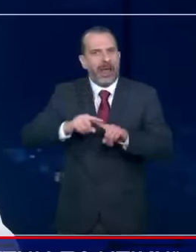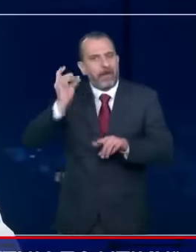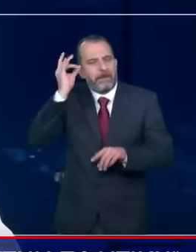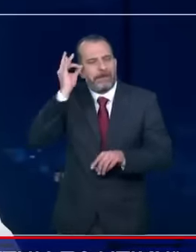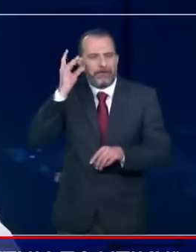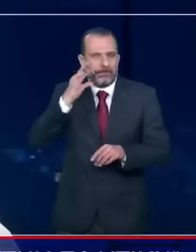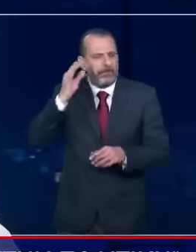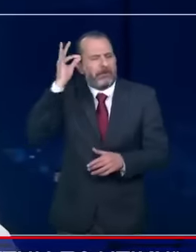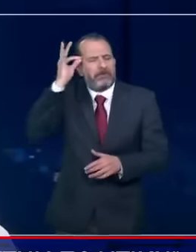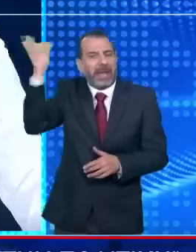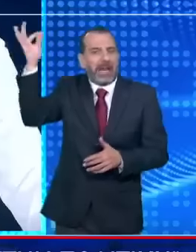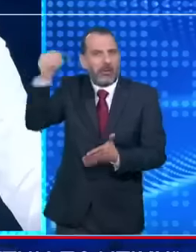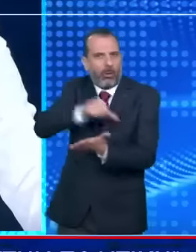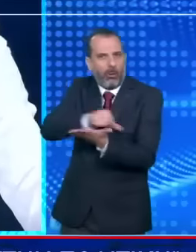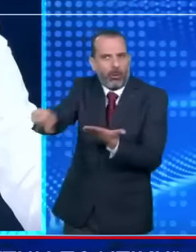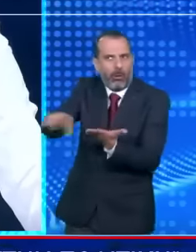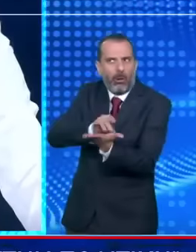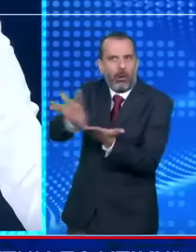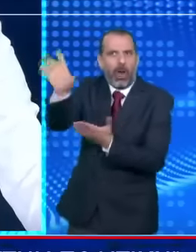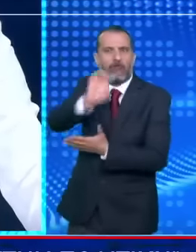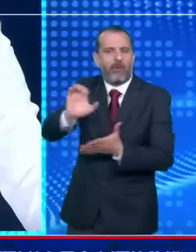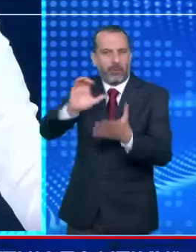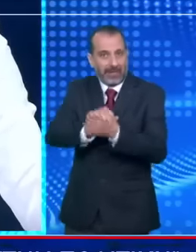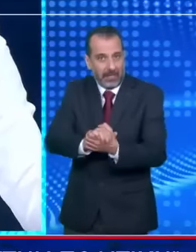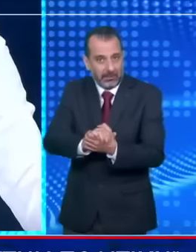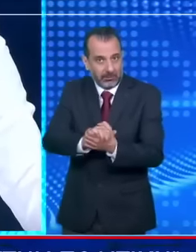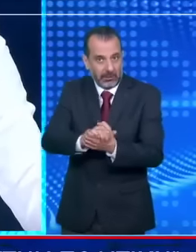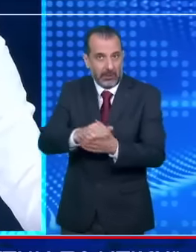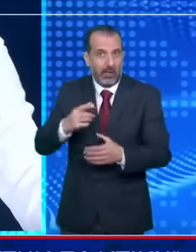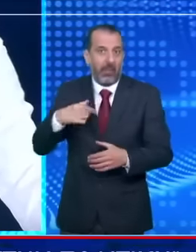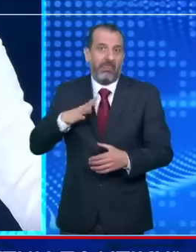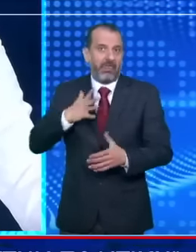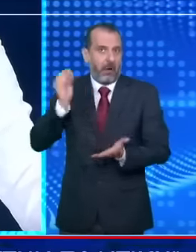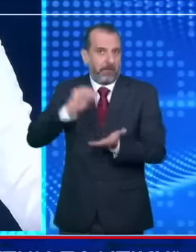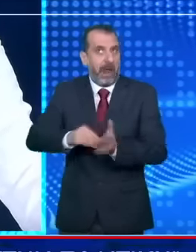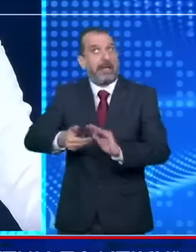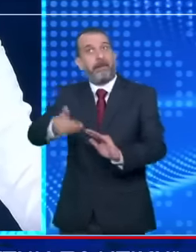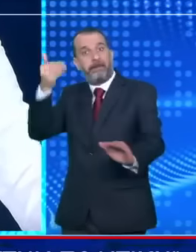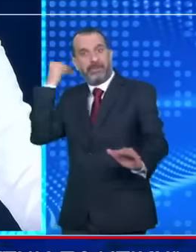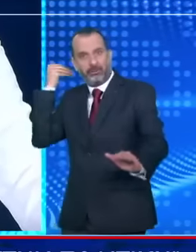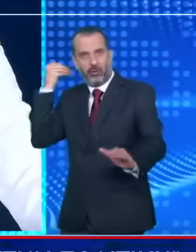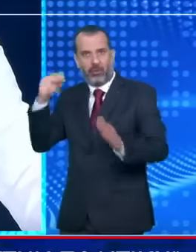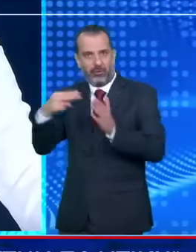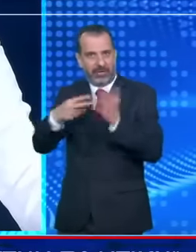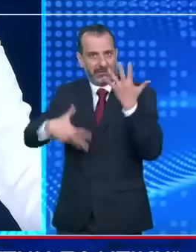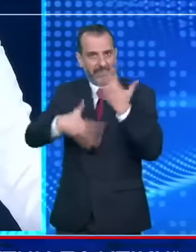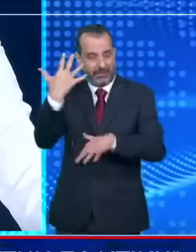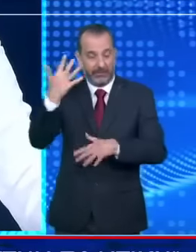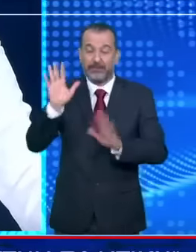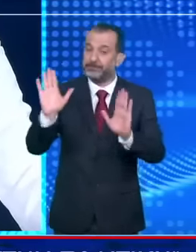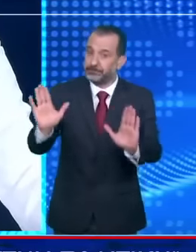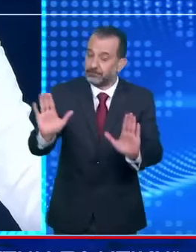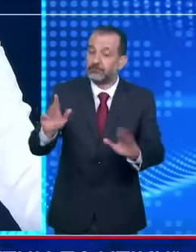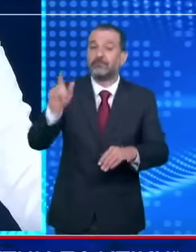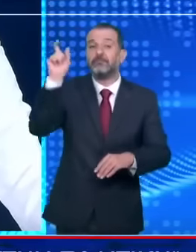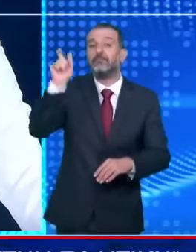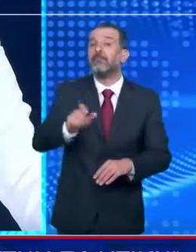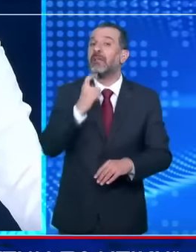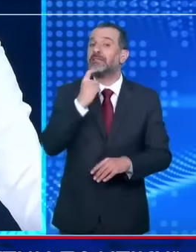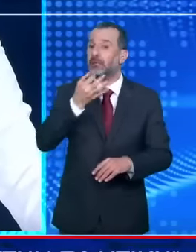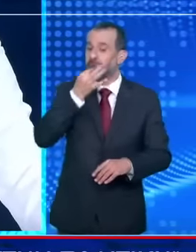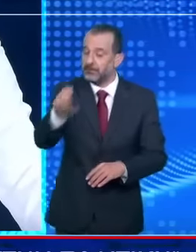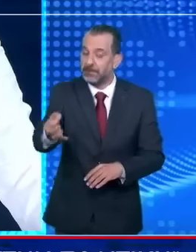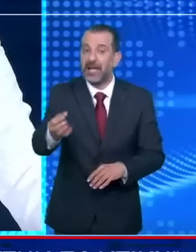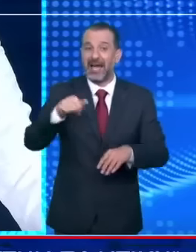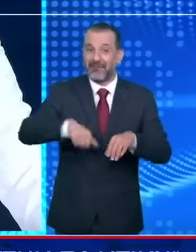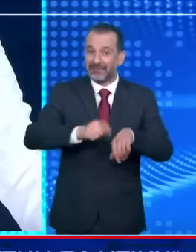ο αλλά δεν έχει ξεχάσει κανείς τι έχει γίνει. Είπε ο κύριος Πρωθυπουργός εδώ στο στούντιο ότι ανέλαβε μια χώρα που είχε 17% ανεργία και είναι